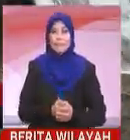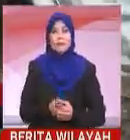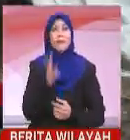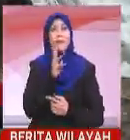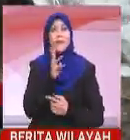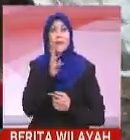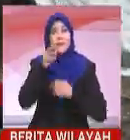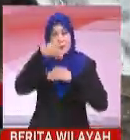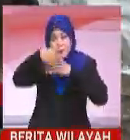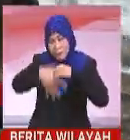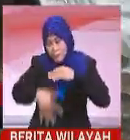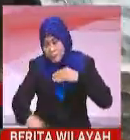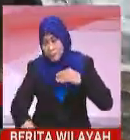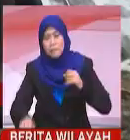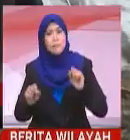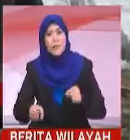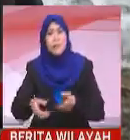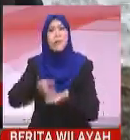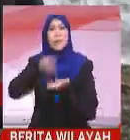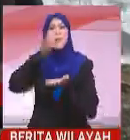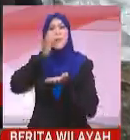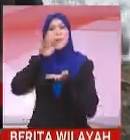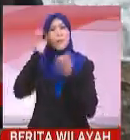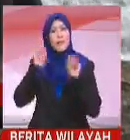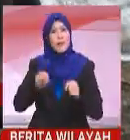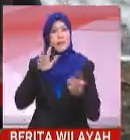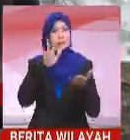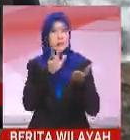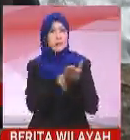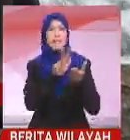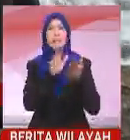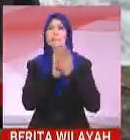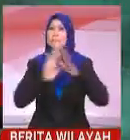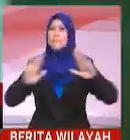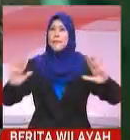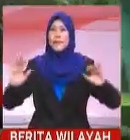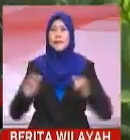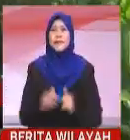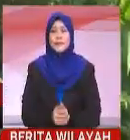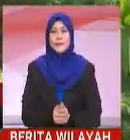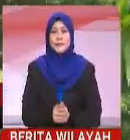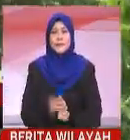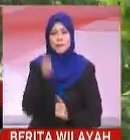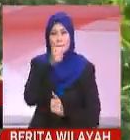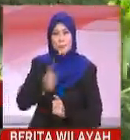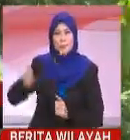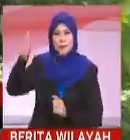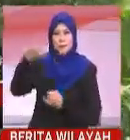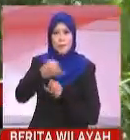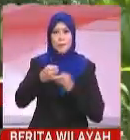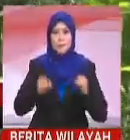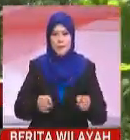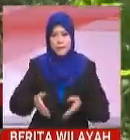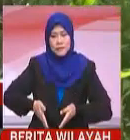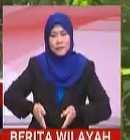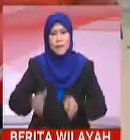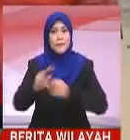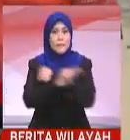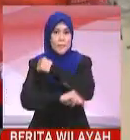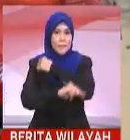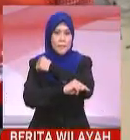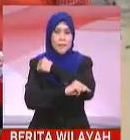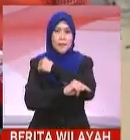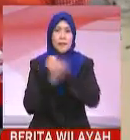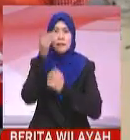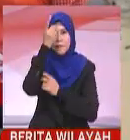air terjun ini juga masih lagi boleh diminum dan disahkan oleh pihak berkuasa selamat. Pengarah Jabatan Pengairan dan Saliran Negeri,